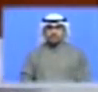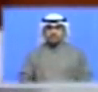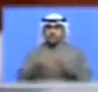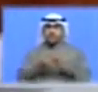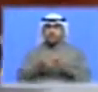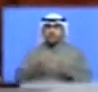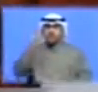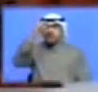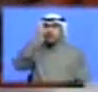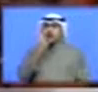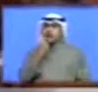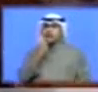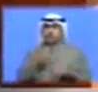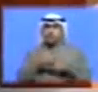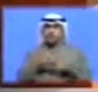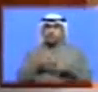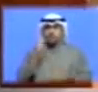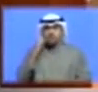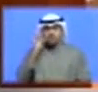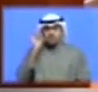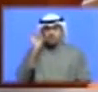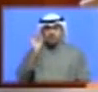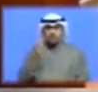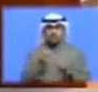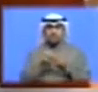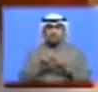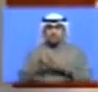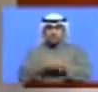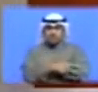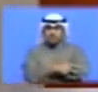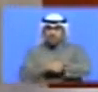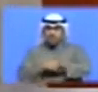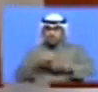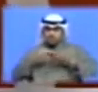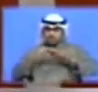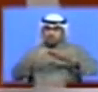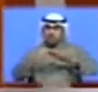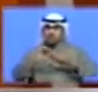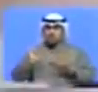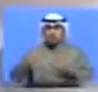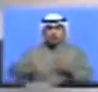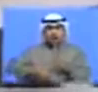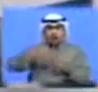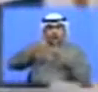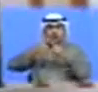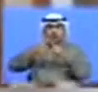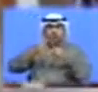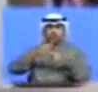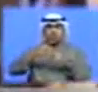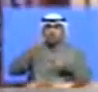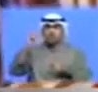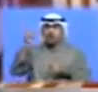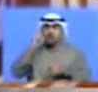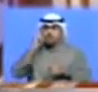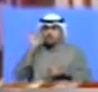جمعية الهلال الأحمر الكويتي هي علامة فارقة في مسيرة العمل الإنساني الكويتي المميز، وهي نقطة مضيئة